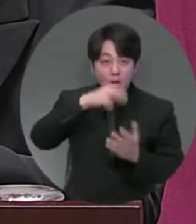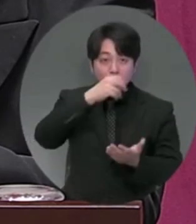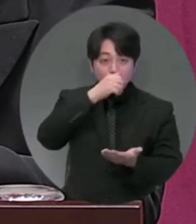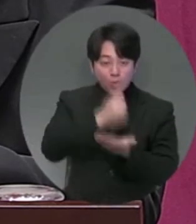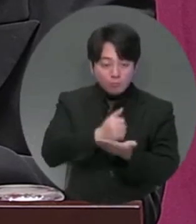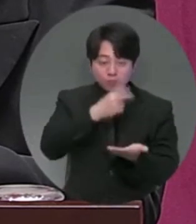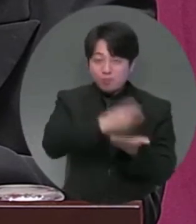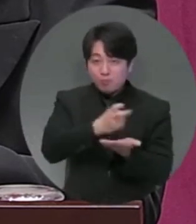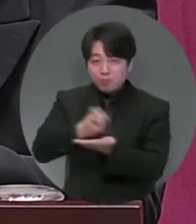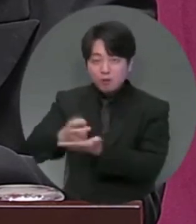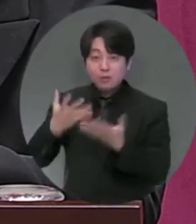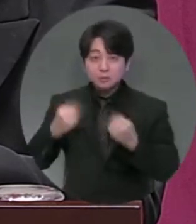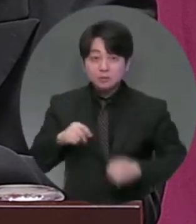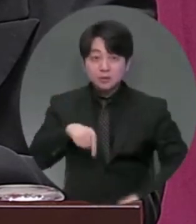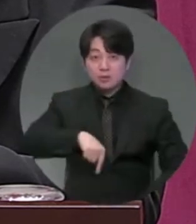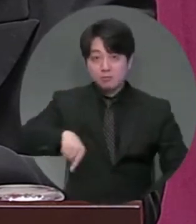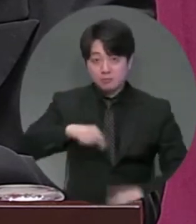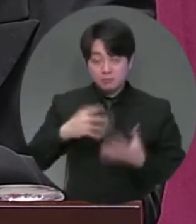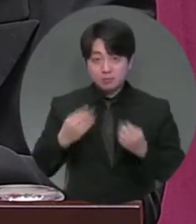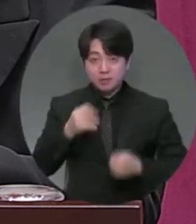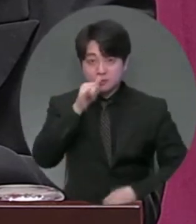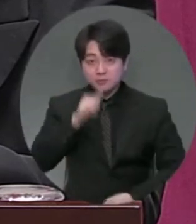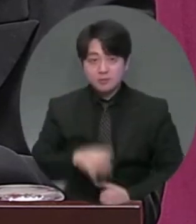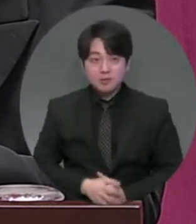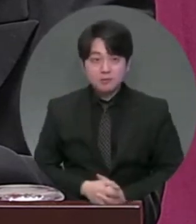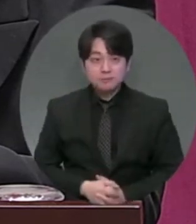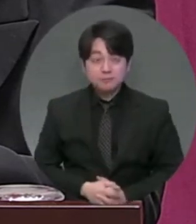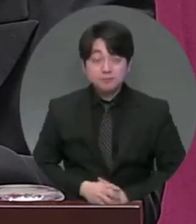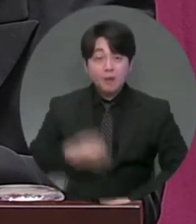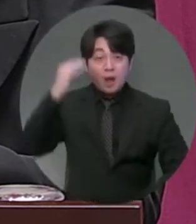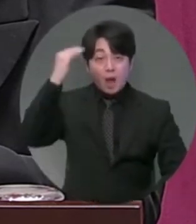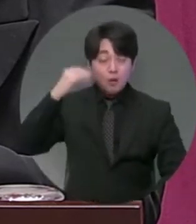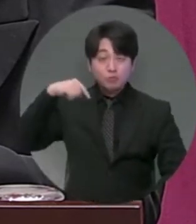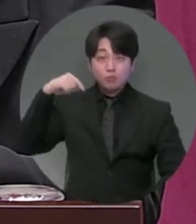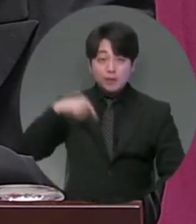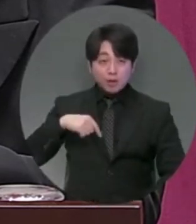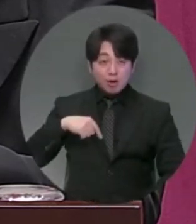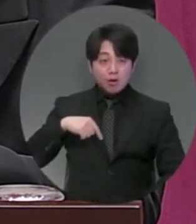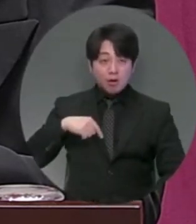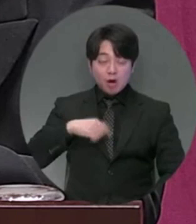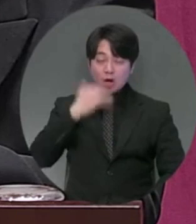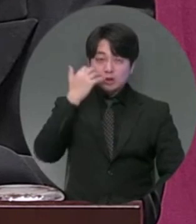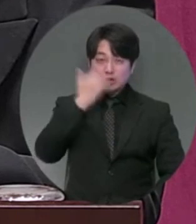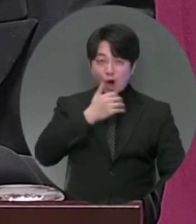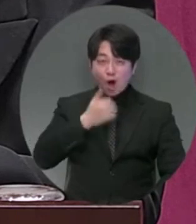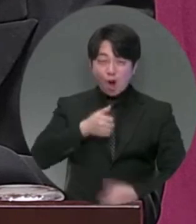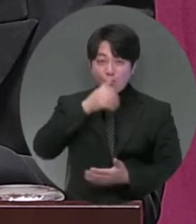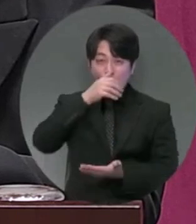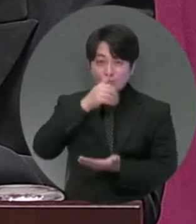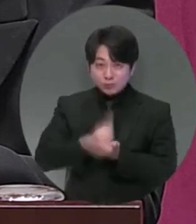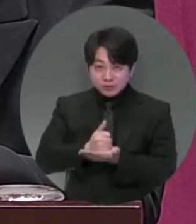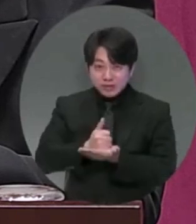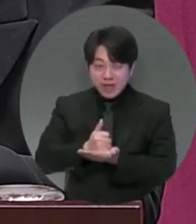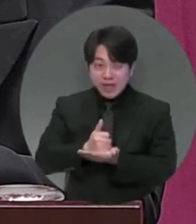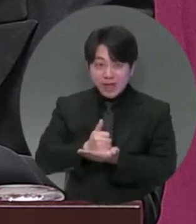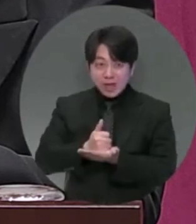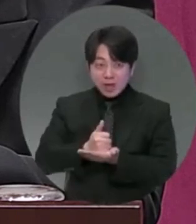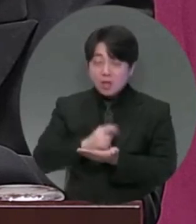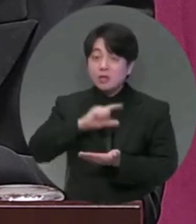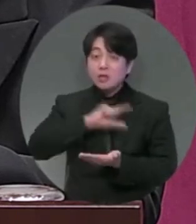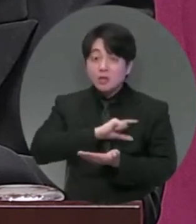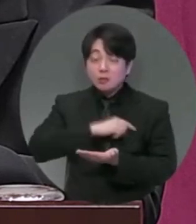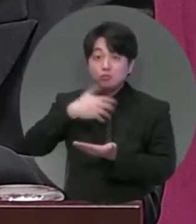않는 규정들이 굉장히 많아요 자 우리나라에서 성범죄로 하는 범죄 죄명 개수가 몇 개인지 아십니까